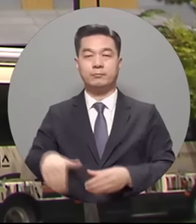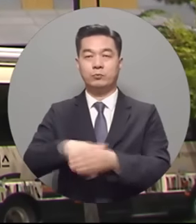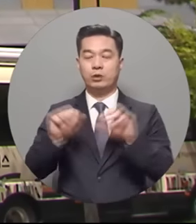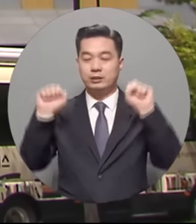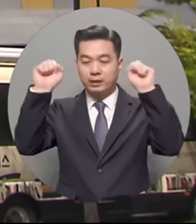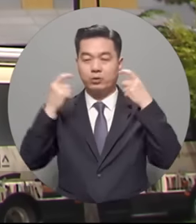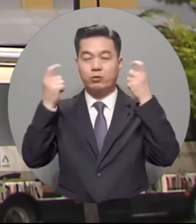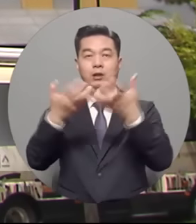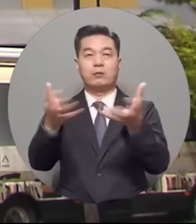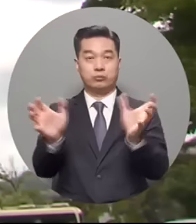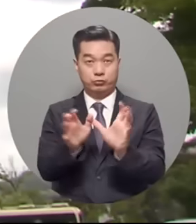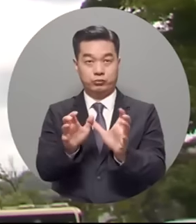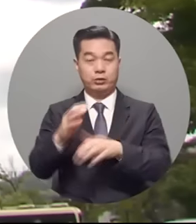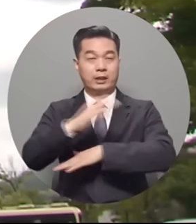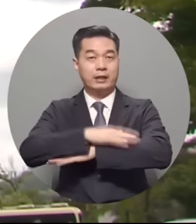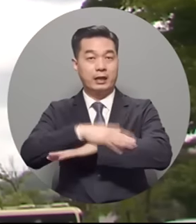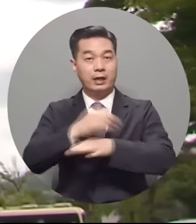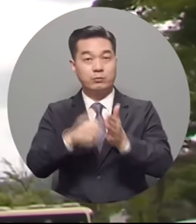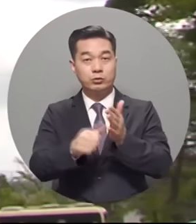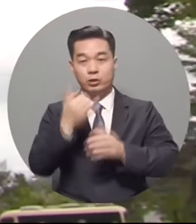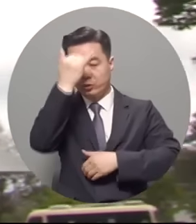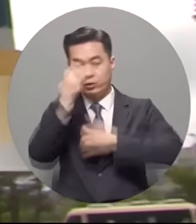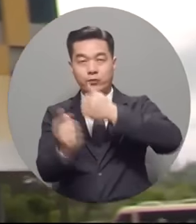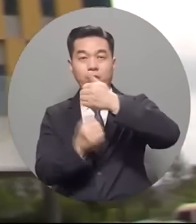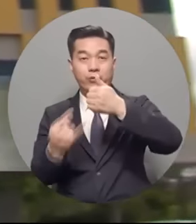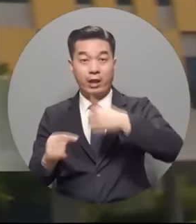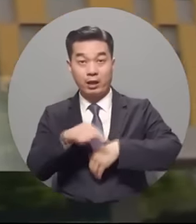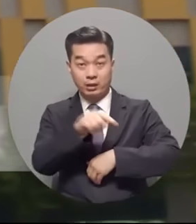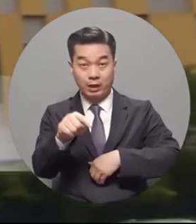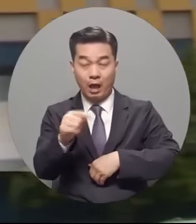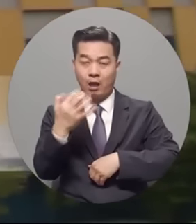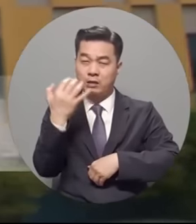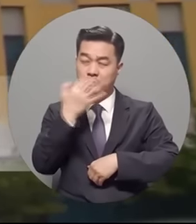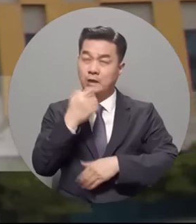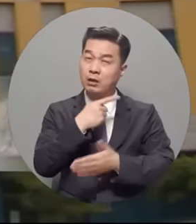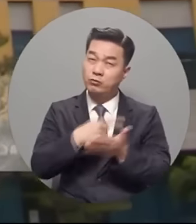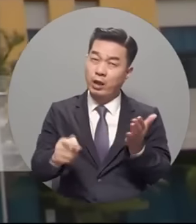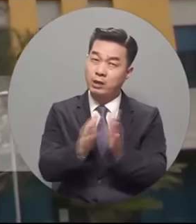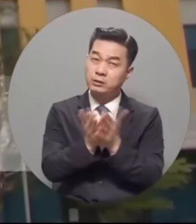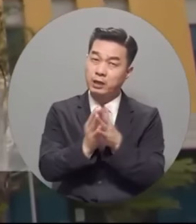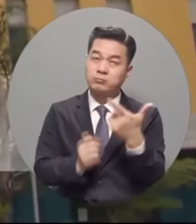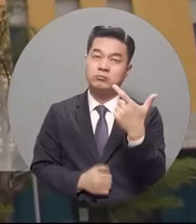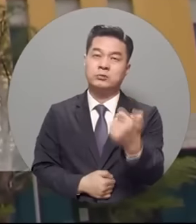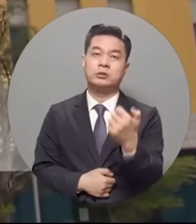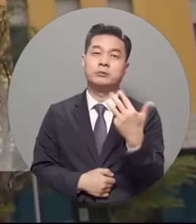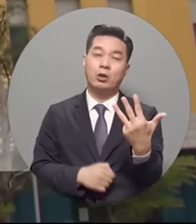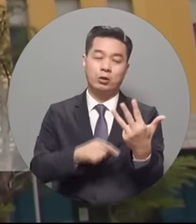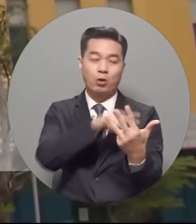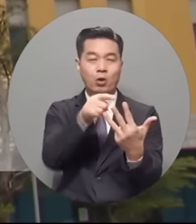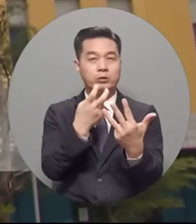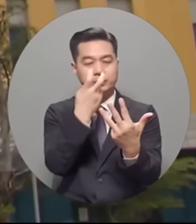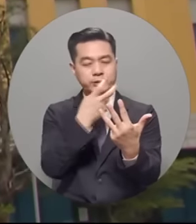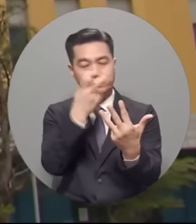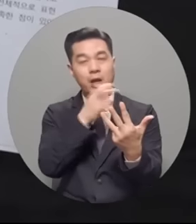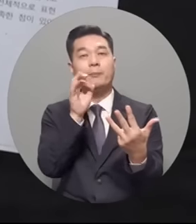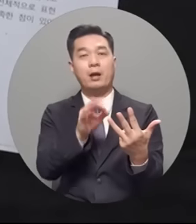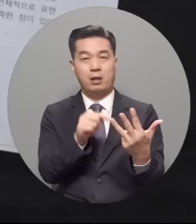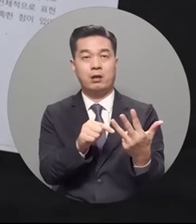간행물 윤리위원회는 이들이 음란 유해 도서로 규정한 성교육 책 68권에 대한 심의에